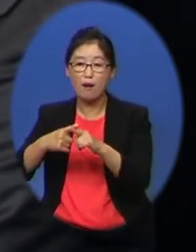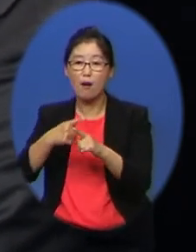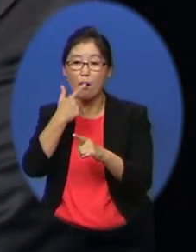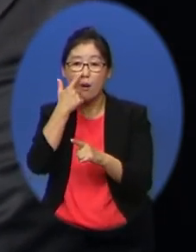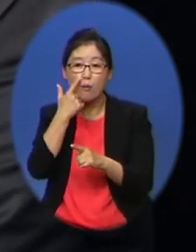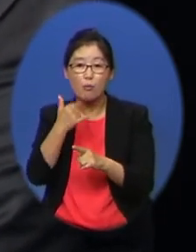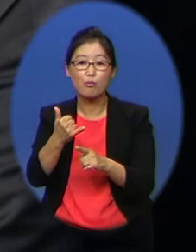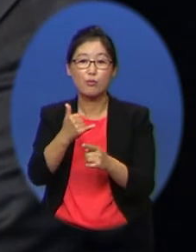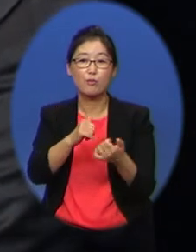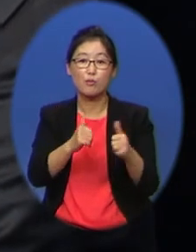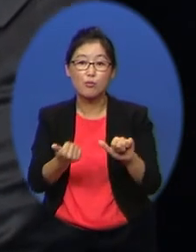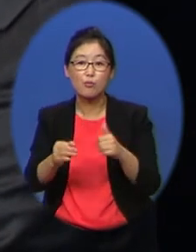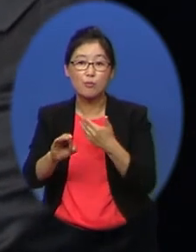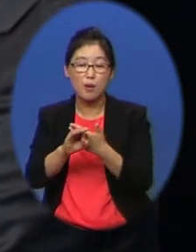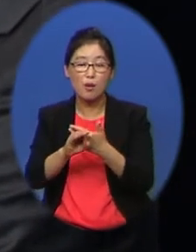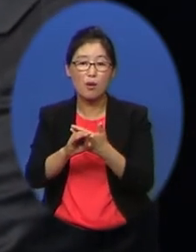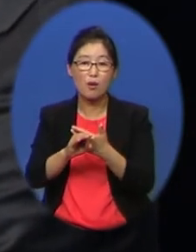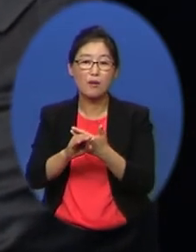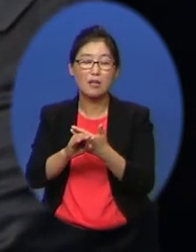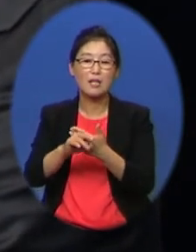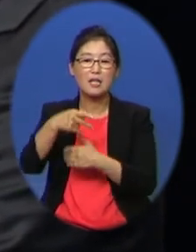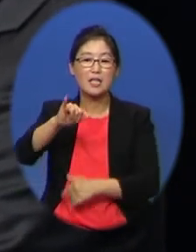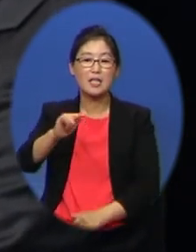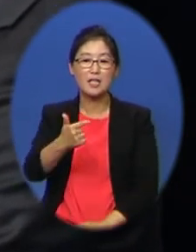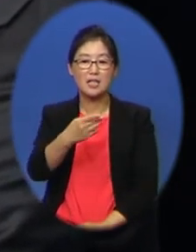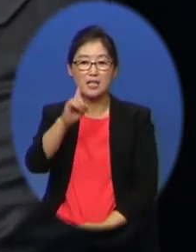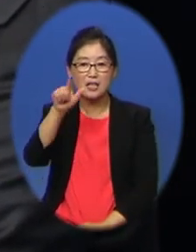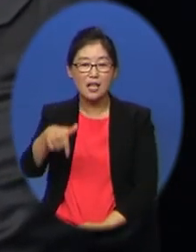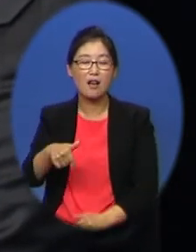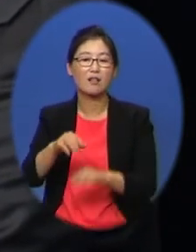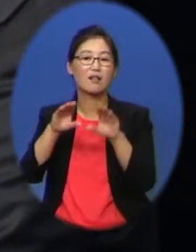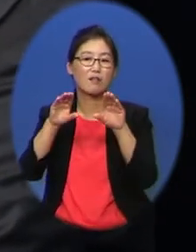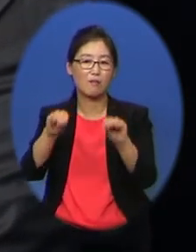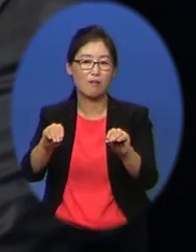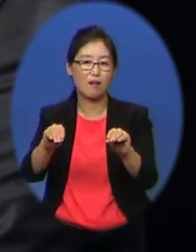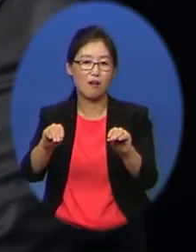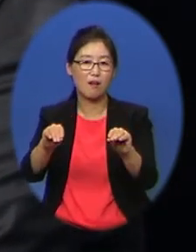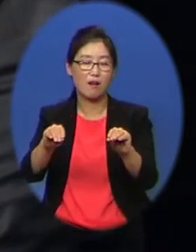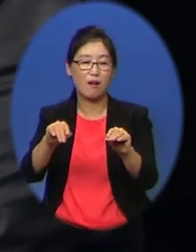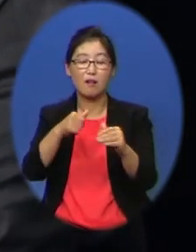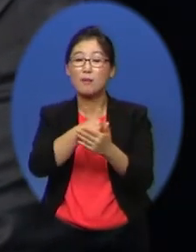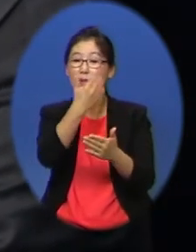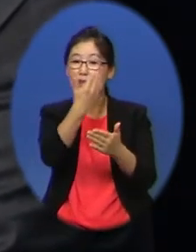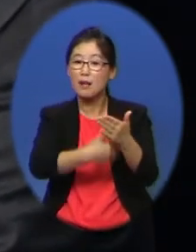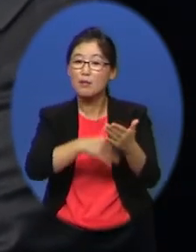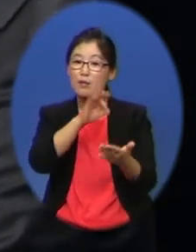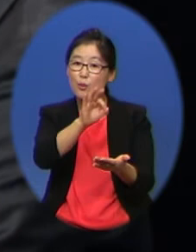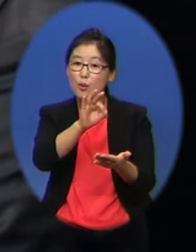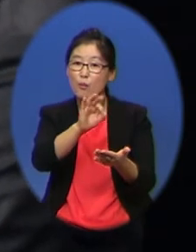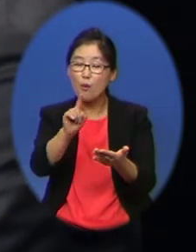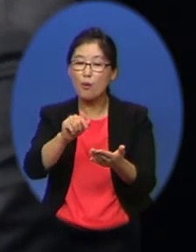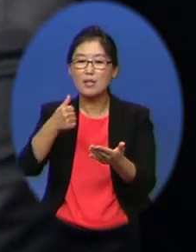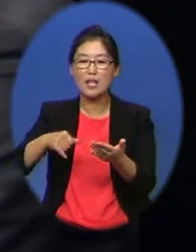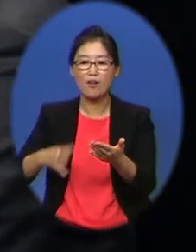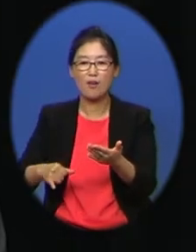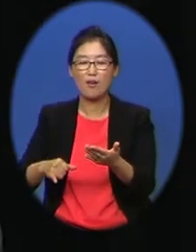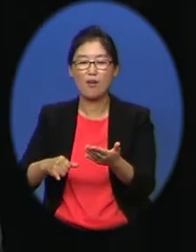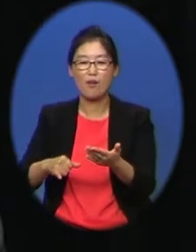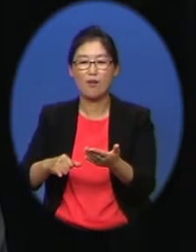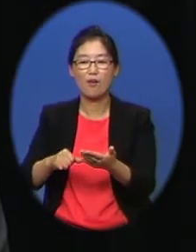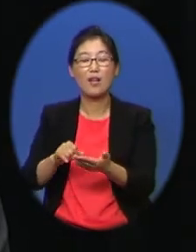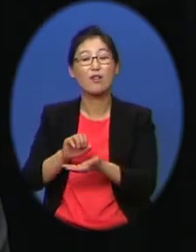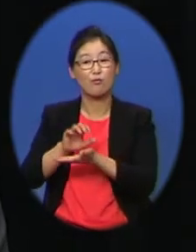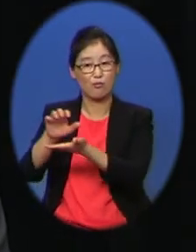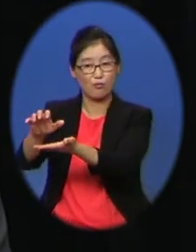신탁이 종료를 하게 되는데요. 이 신탁이 종료가 되면 남은 자녀 재산은 자연스럽게 자녀분들이 상속을 하게 됩니다. 그렇기